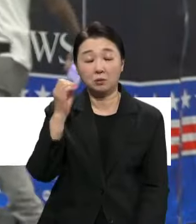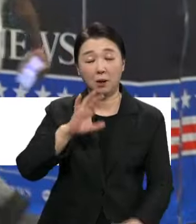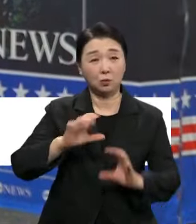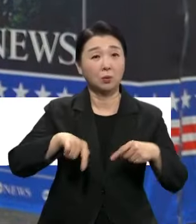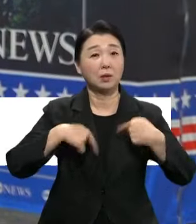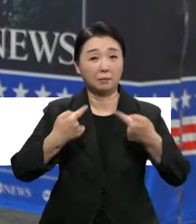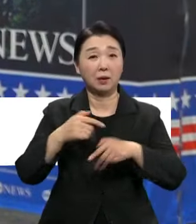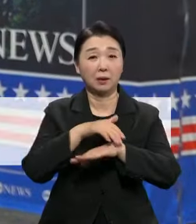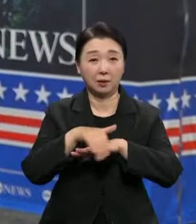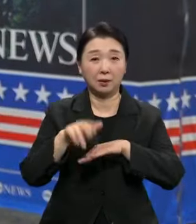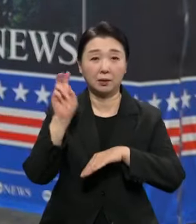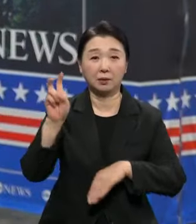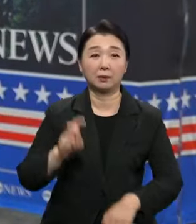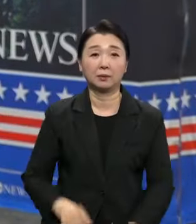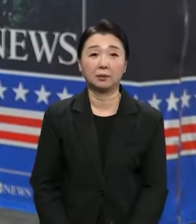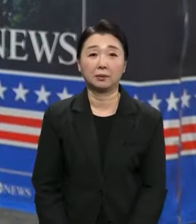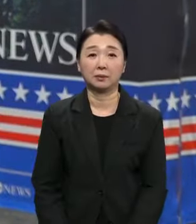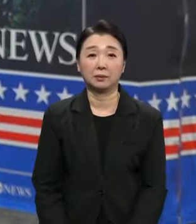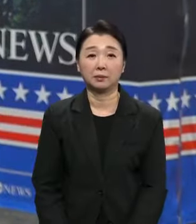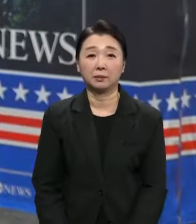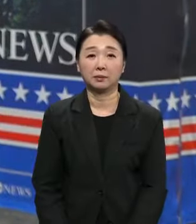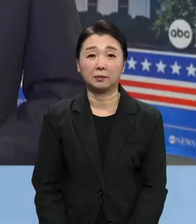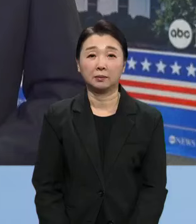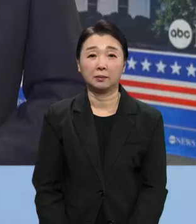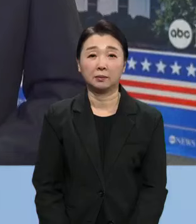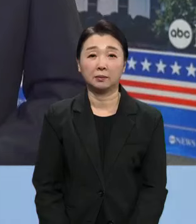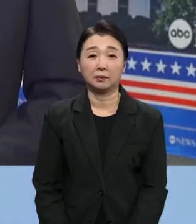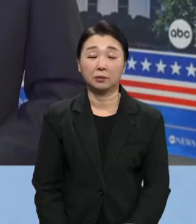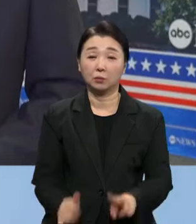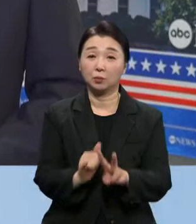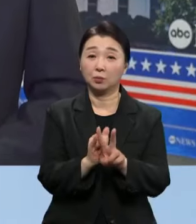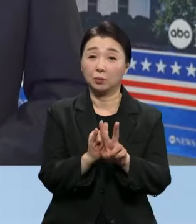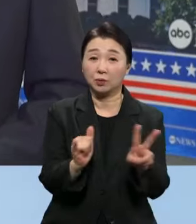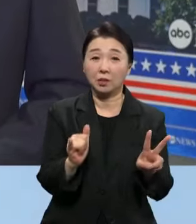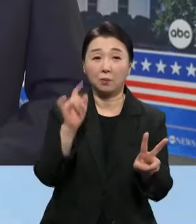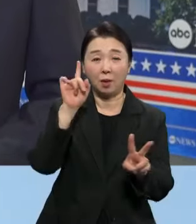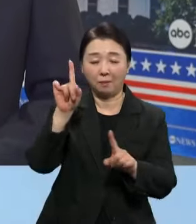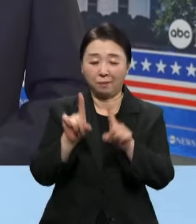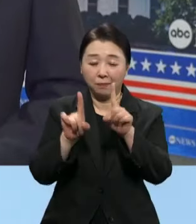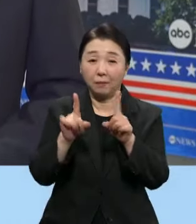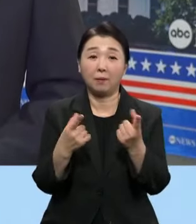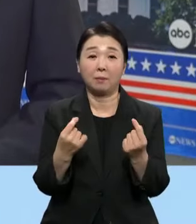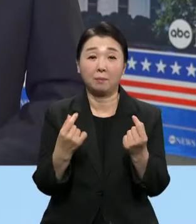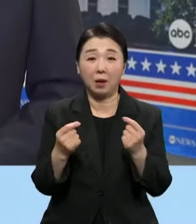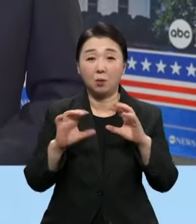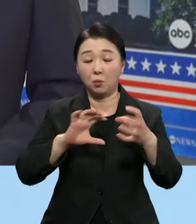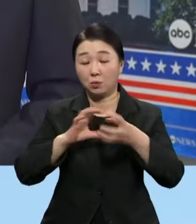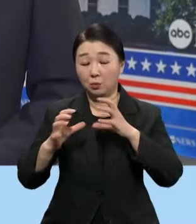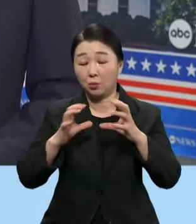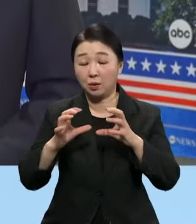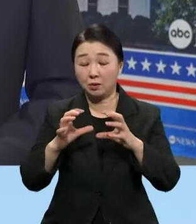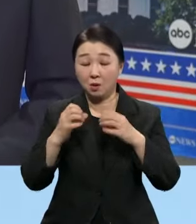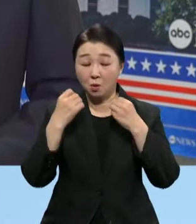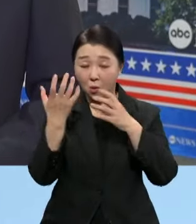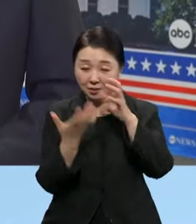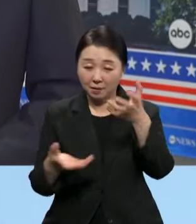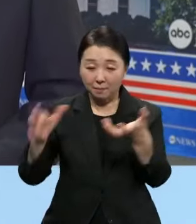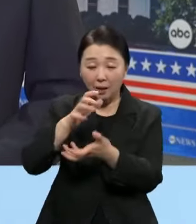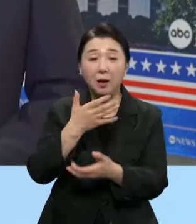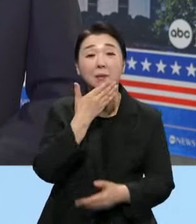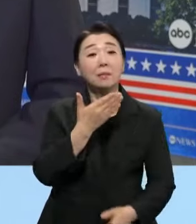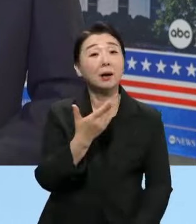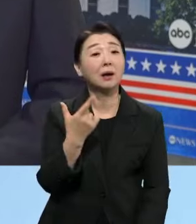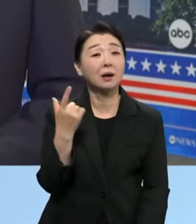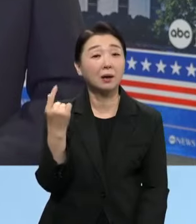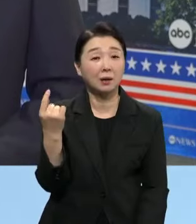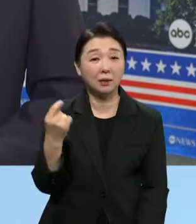토론장에 입장할 것으로 보입니다. 두 후보가 워낙 접전이라 오늘 토론이 판세를 결정지을 수도 있다 이런